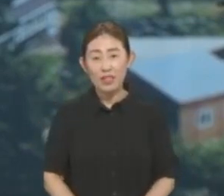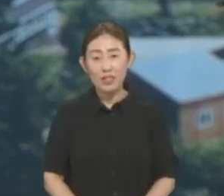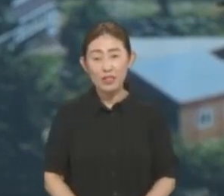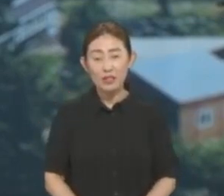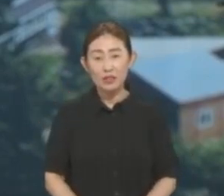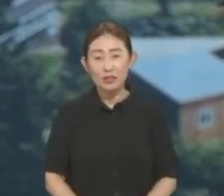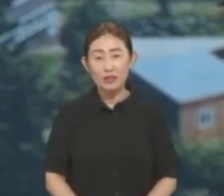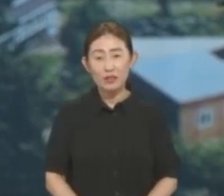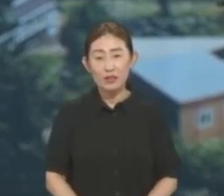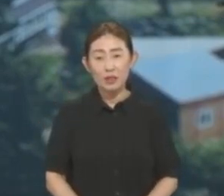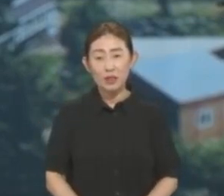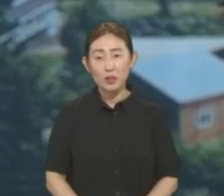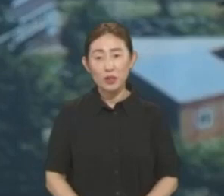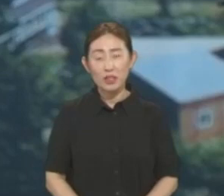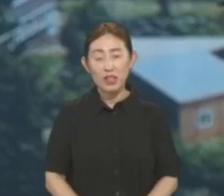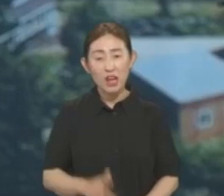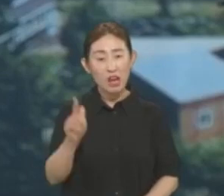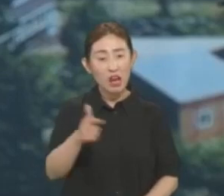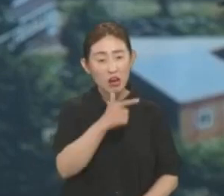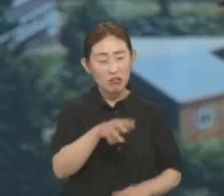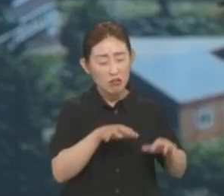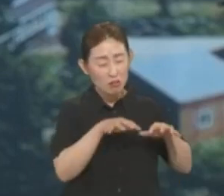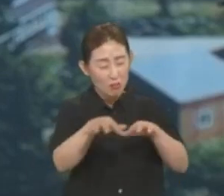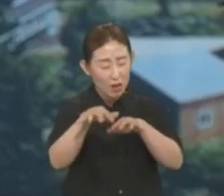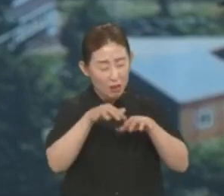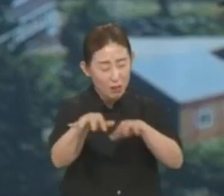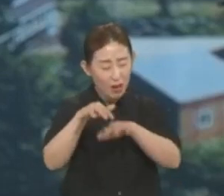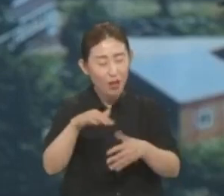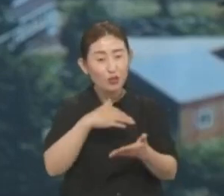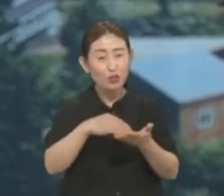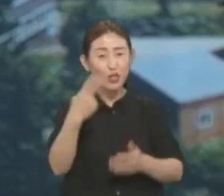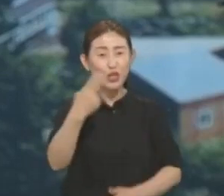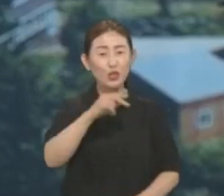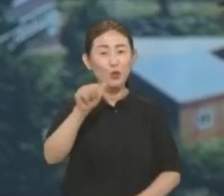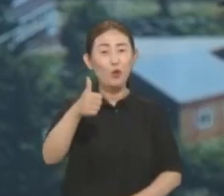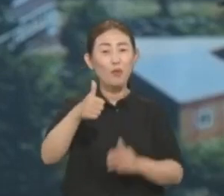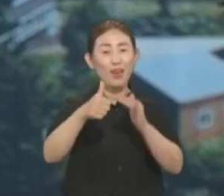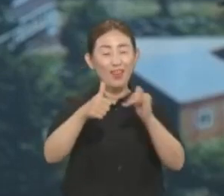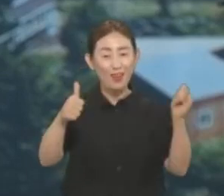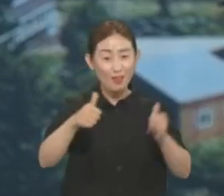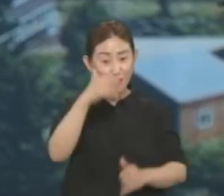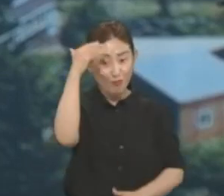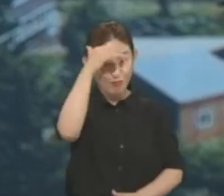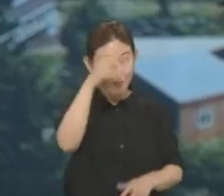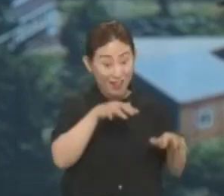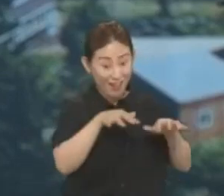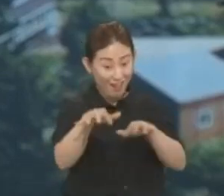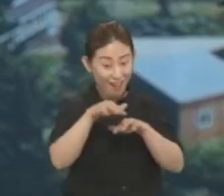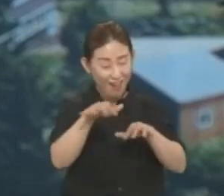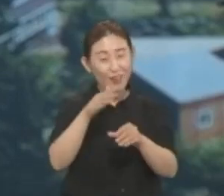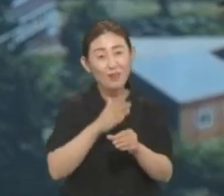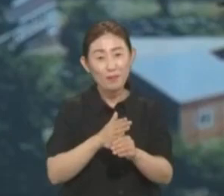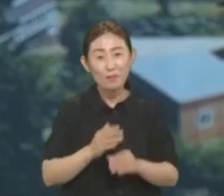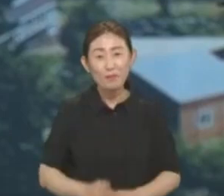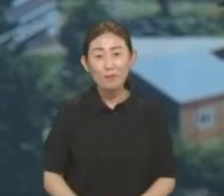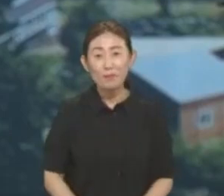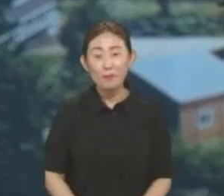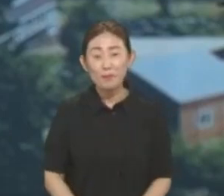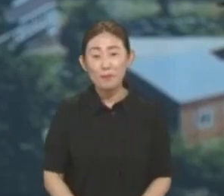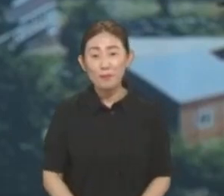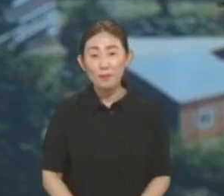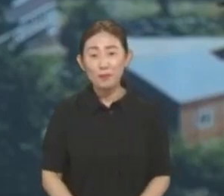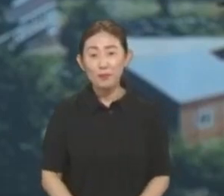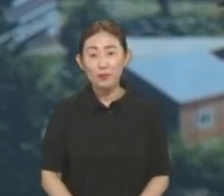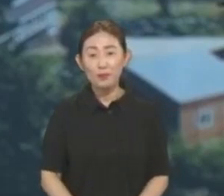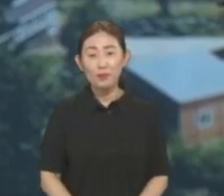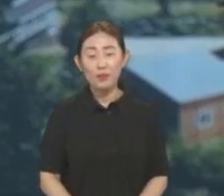되지는 않았습니다만은 하루에 약 한 2,500명 정도 많은 분들이 지금 찾아오고 있습니다. 네.